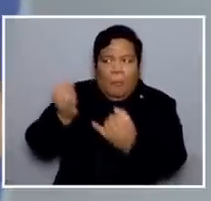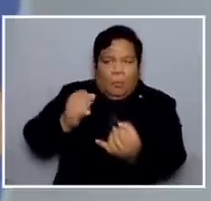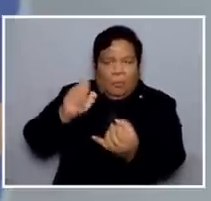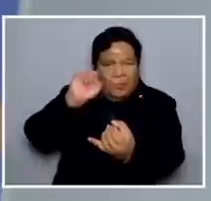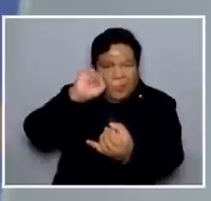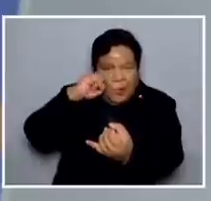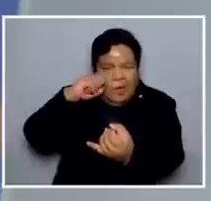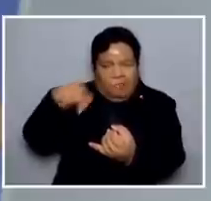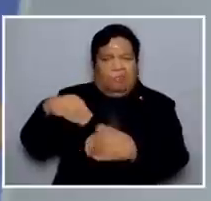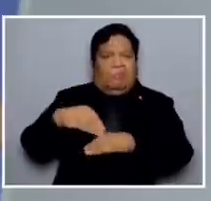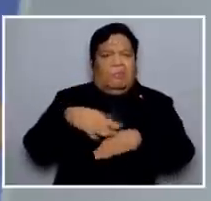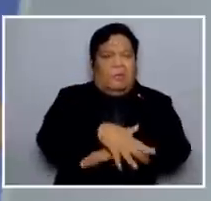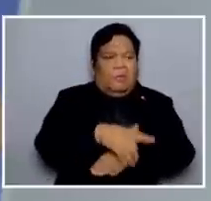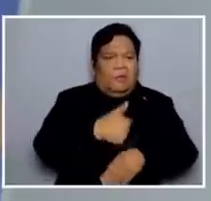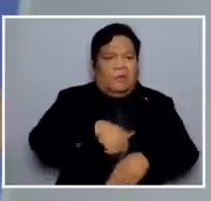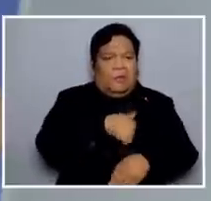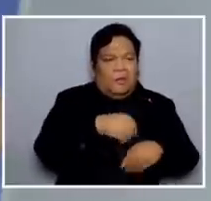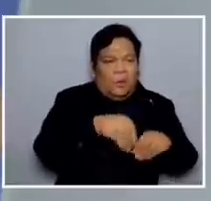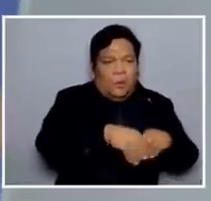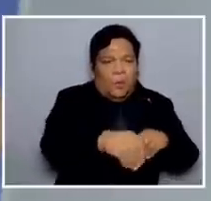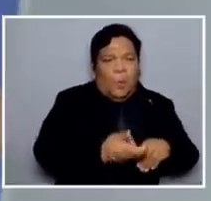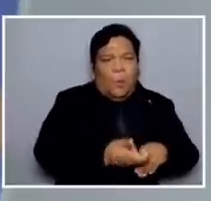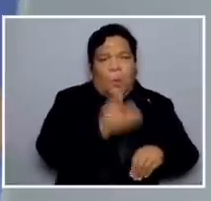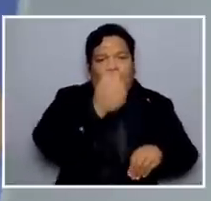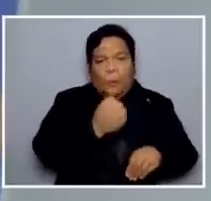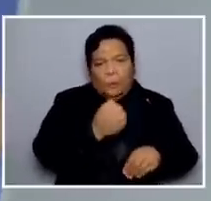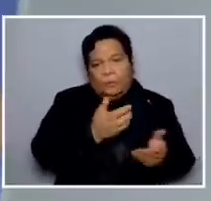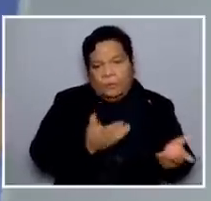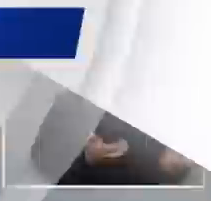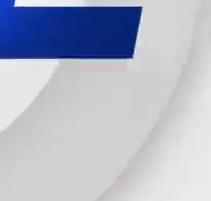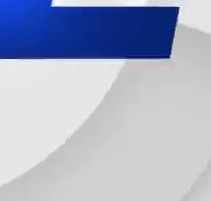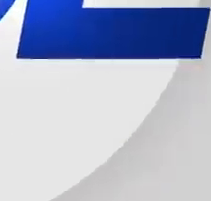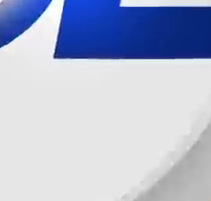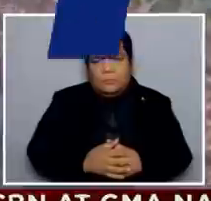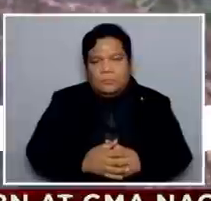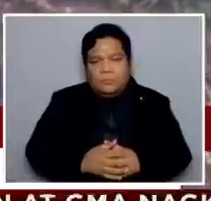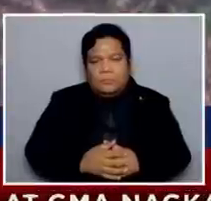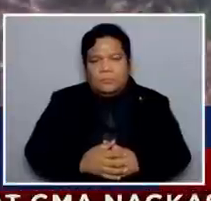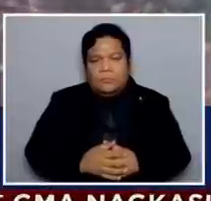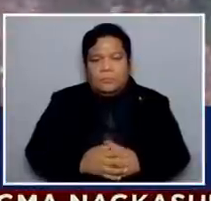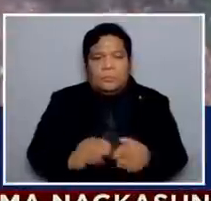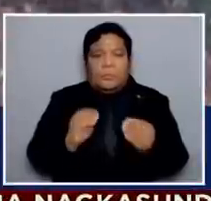nakakaapekto sa kanila. Nagpapatrol, Dennis Datu.